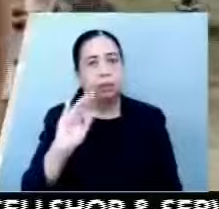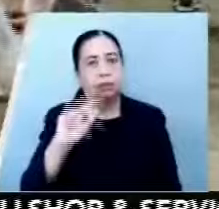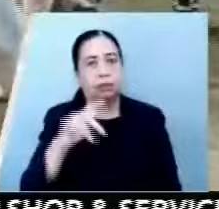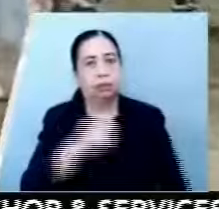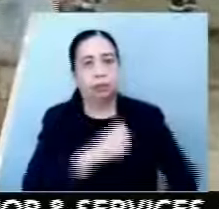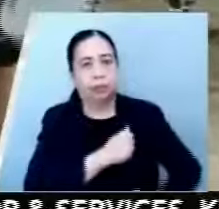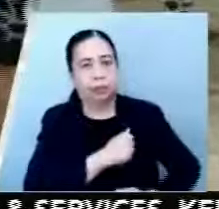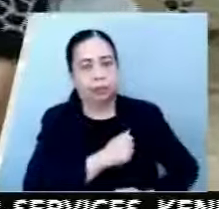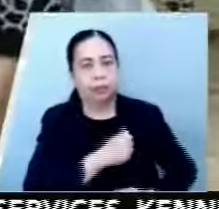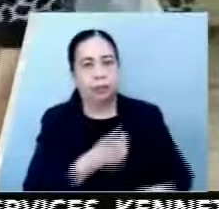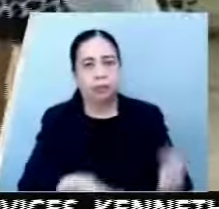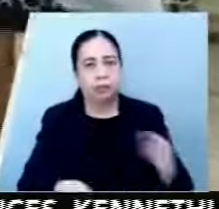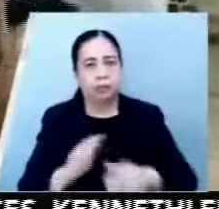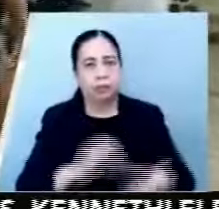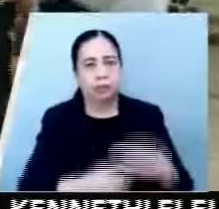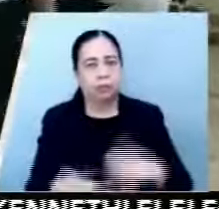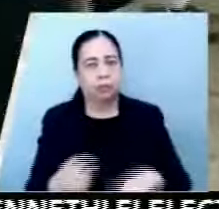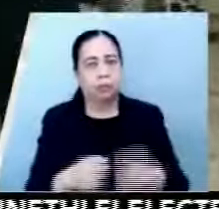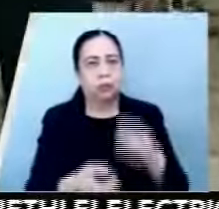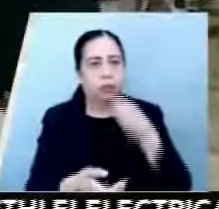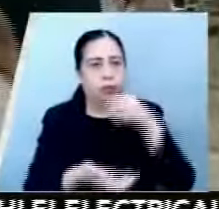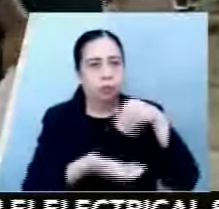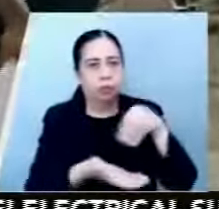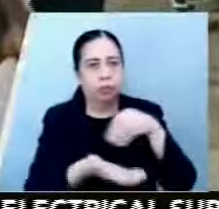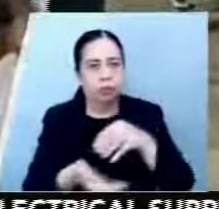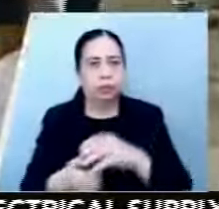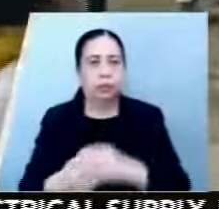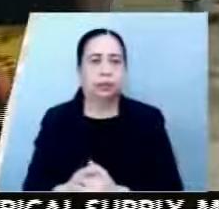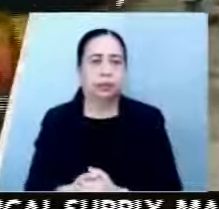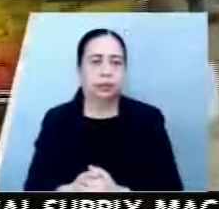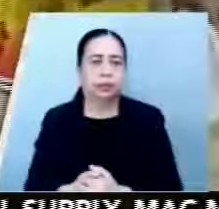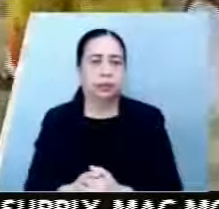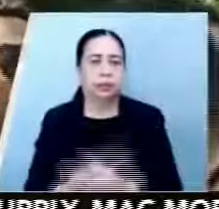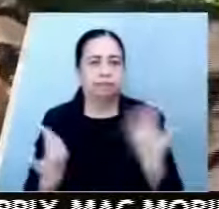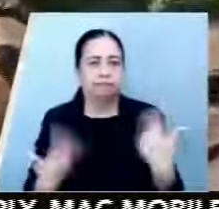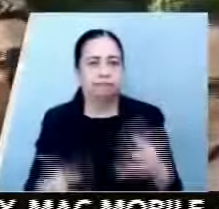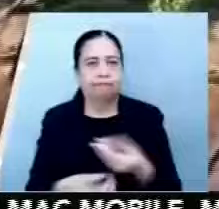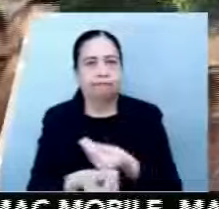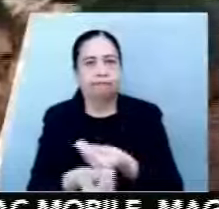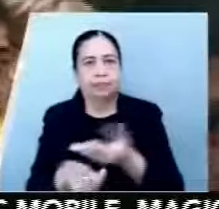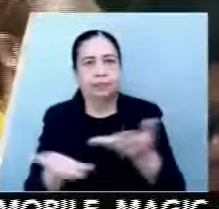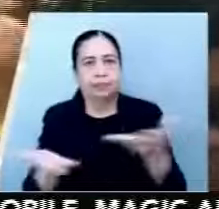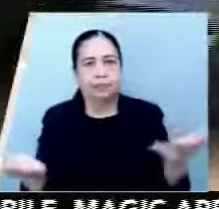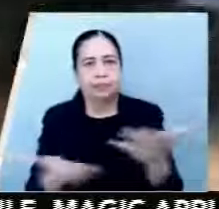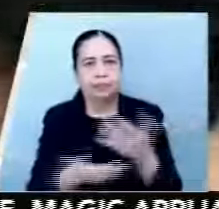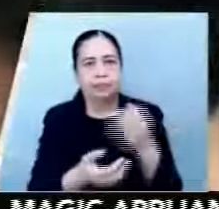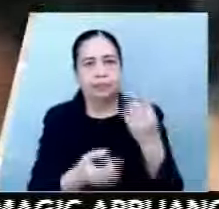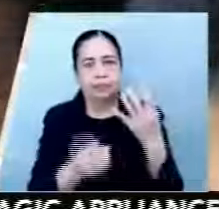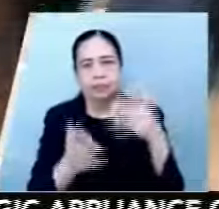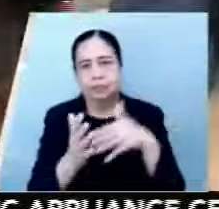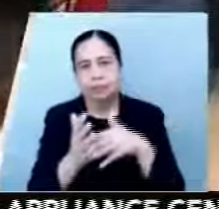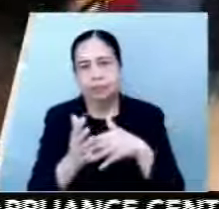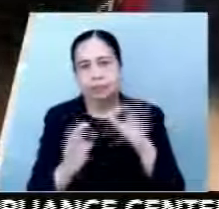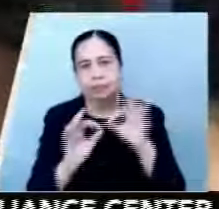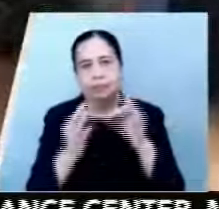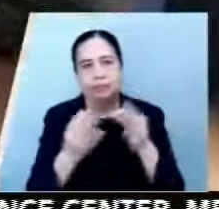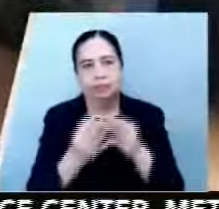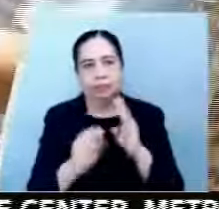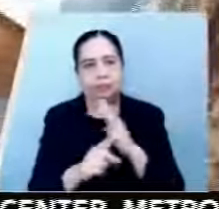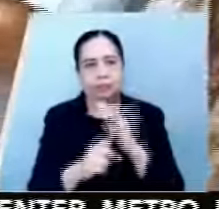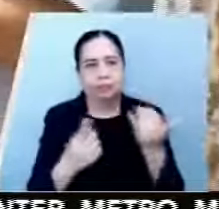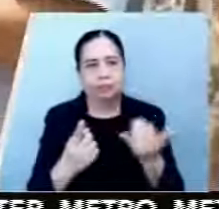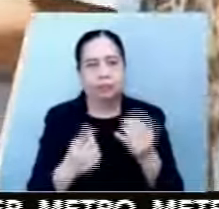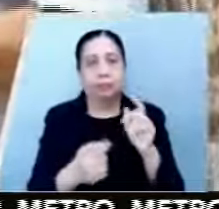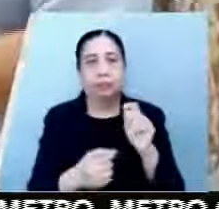nakapag-repack tayo ng food packs na naihatid natin sa ilang libong pamilya sa barangay Pamukutan